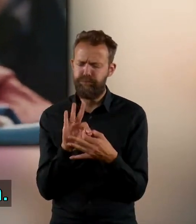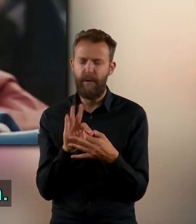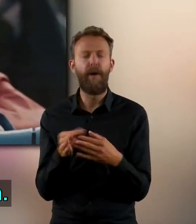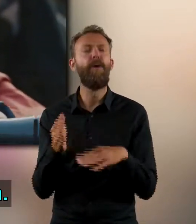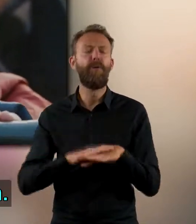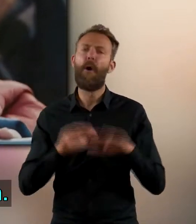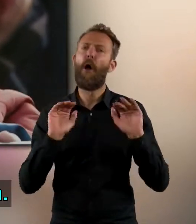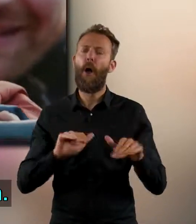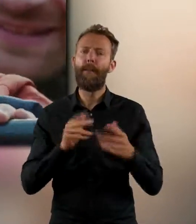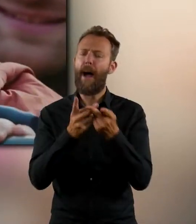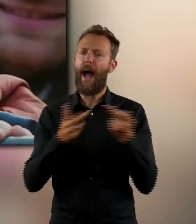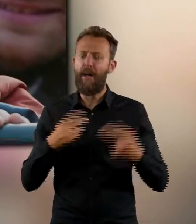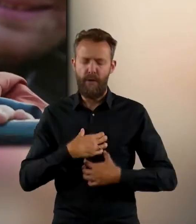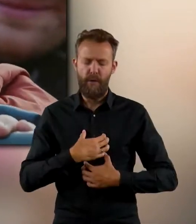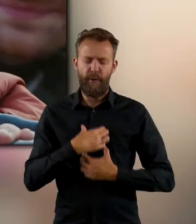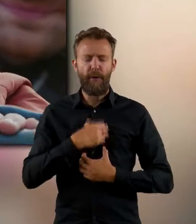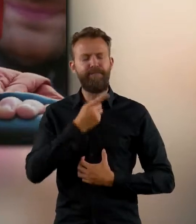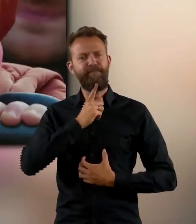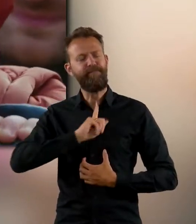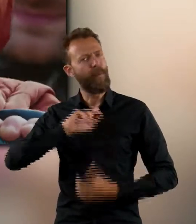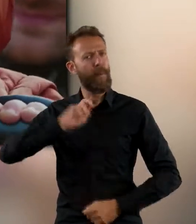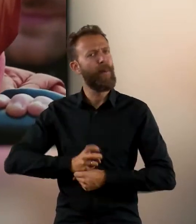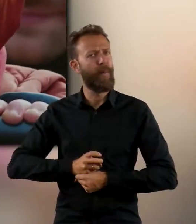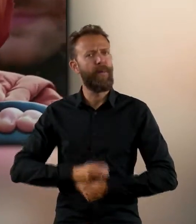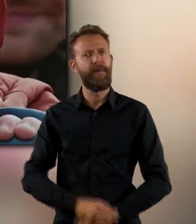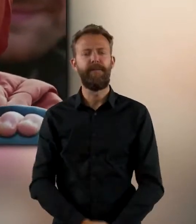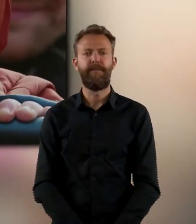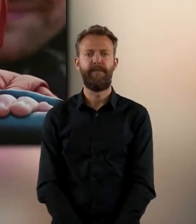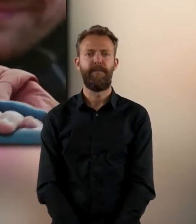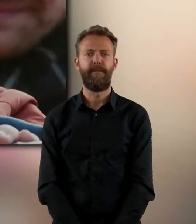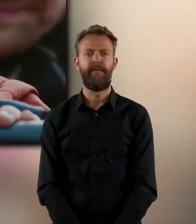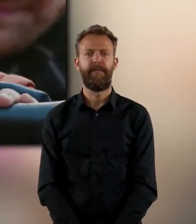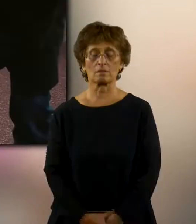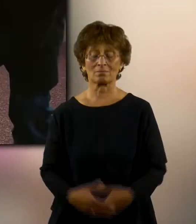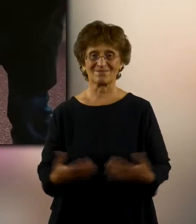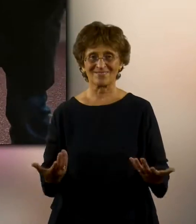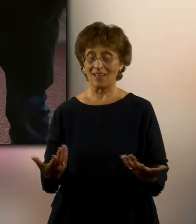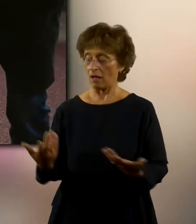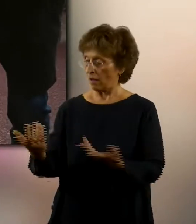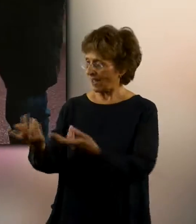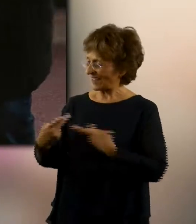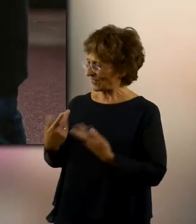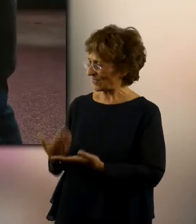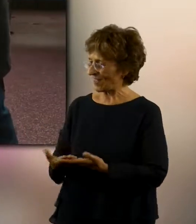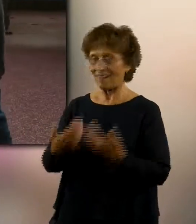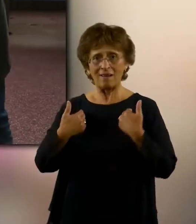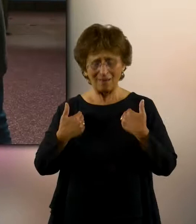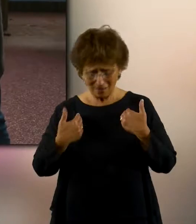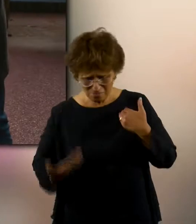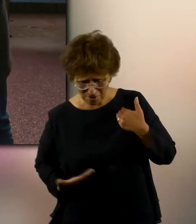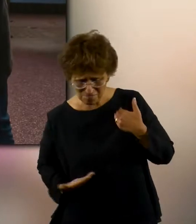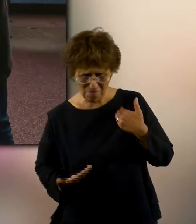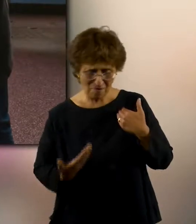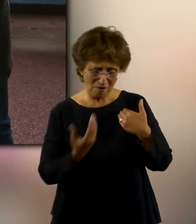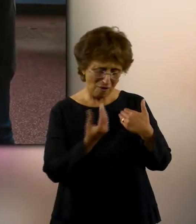tissent des liens avec Antonin. Mais le choc de l'annonce est difficile à encaisser. Quand on apprend ça en tant que maman, qu'on vient de mettre au monde un